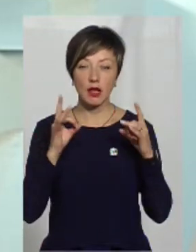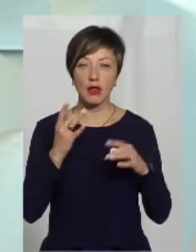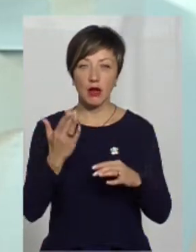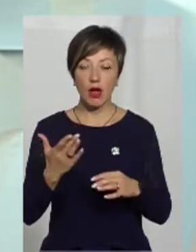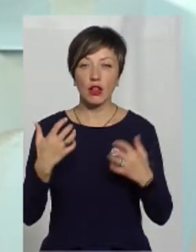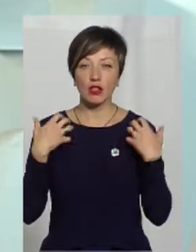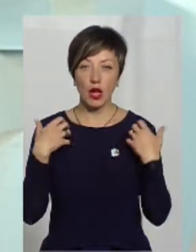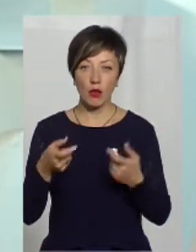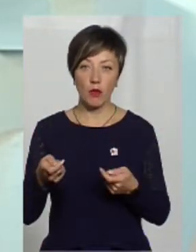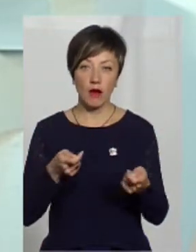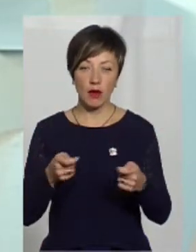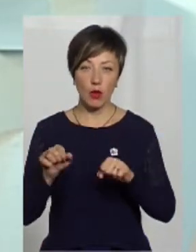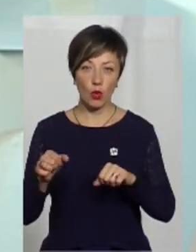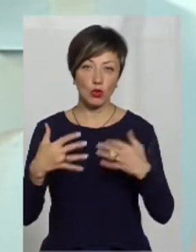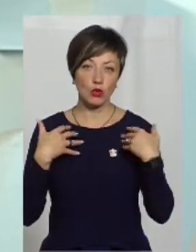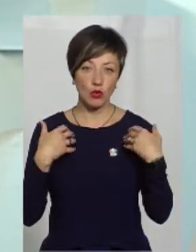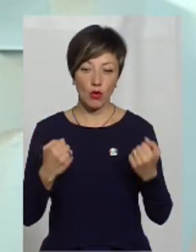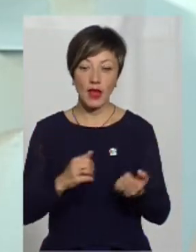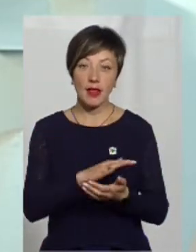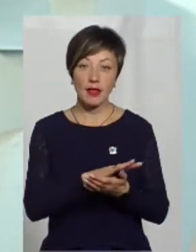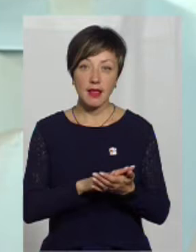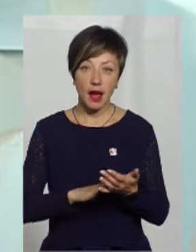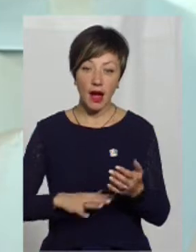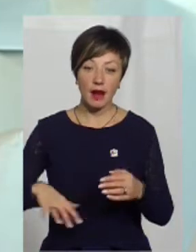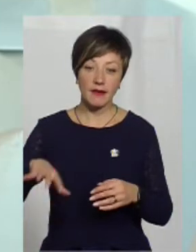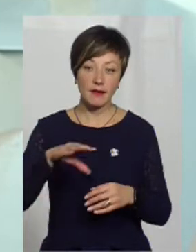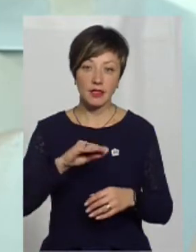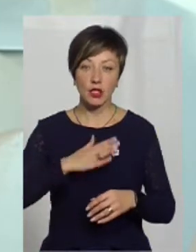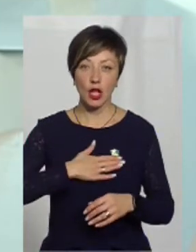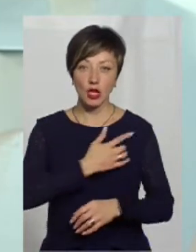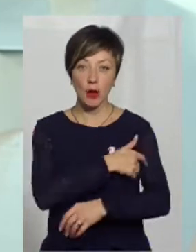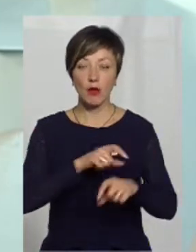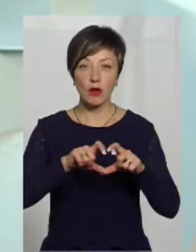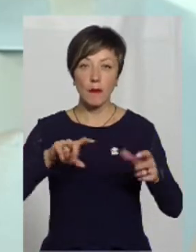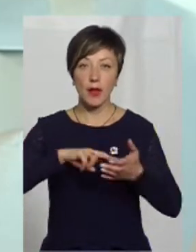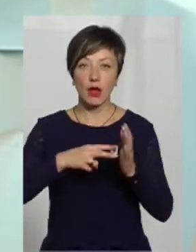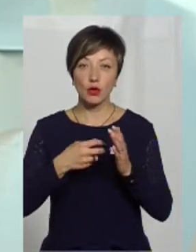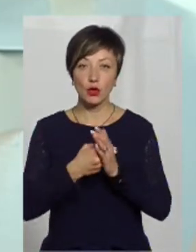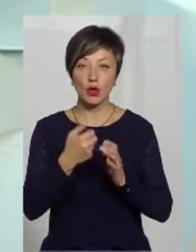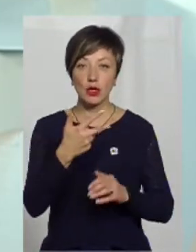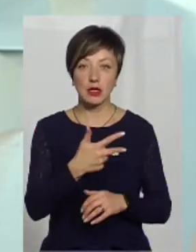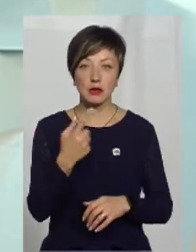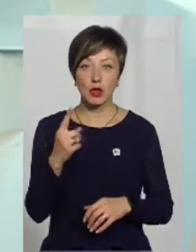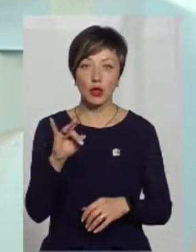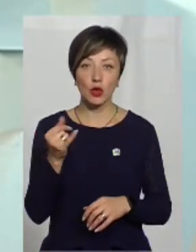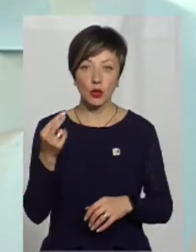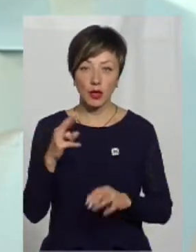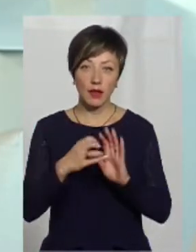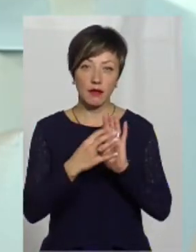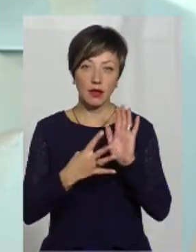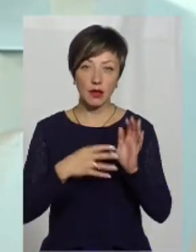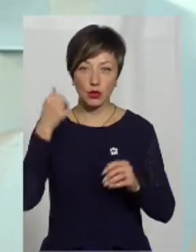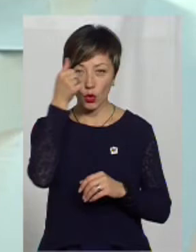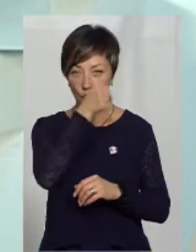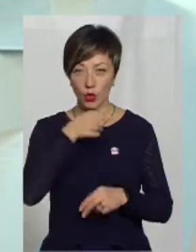Миколайовича. Далі всі наші амбулаторії ми плануємо до 31 грудня